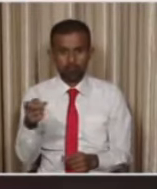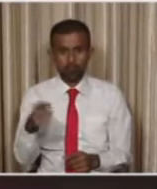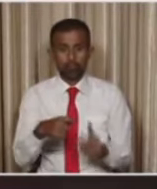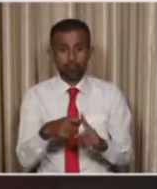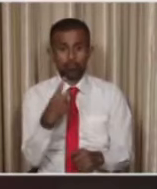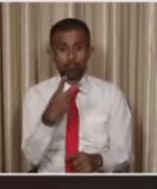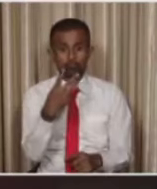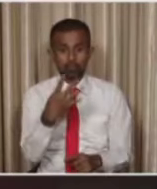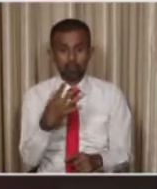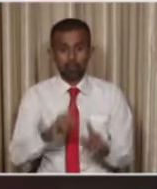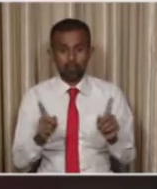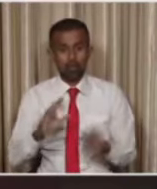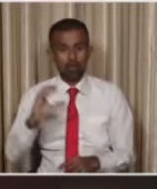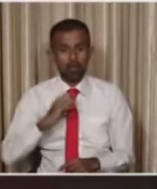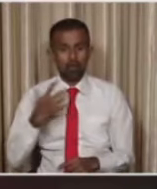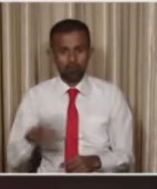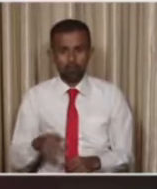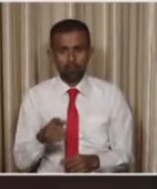දෙකතුන හතර පහ දහය අරගන